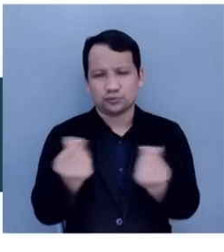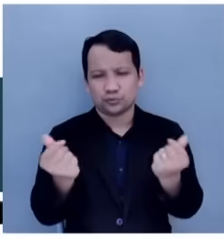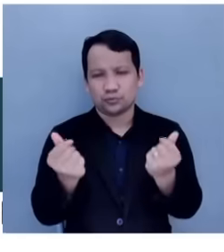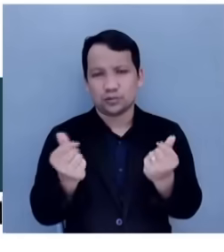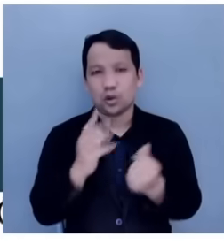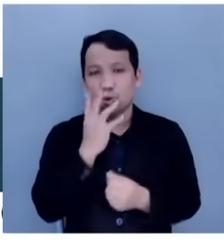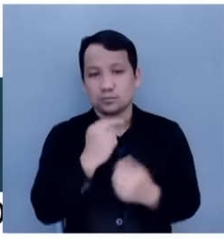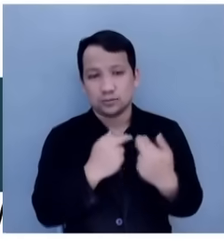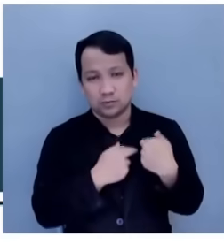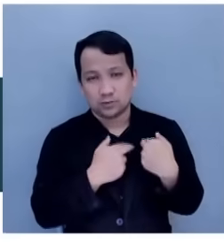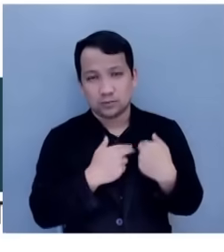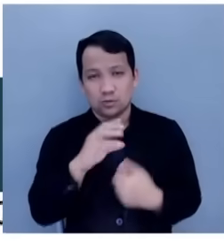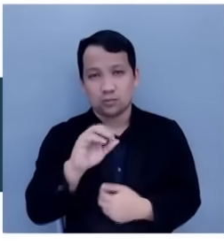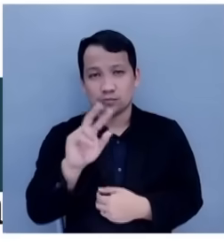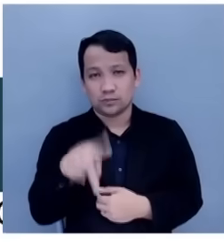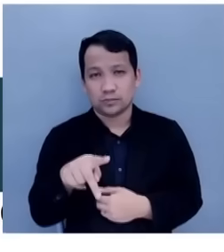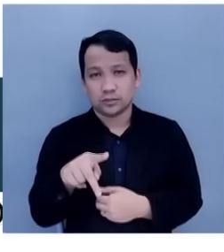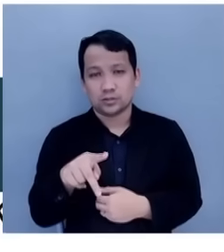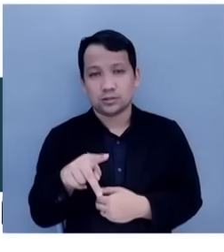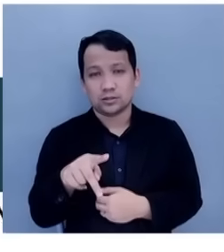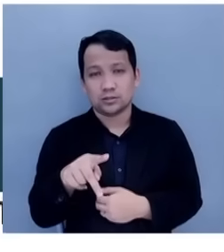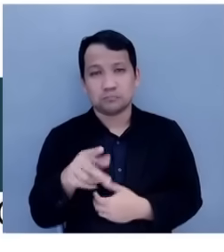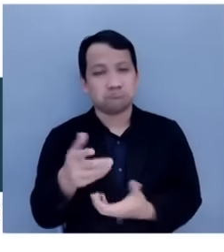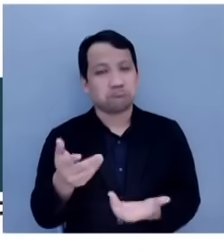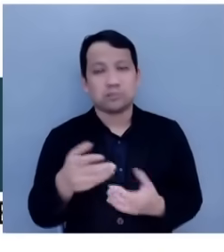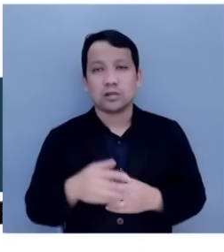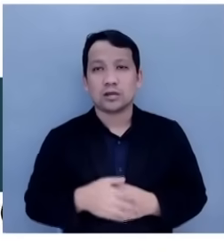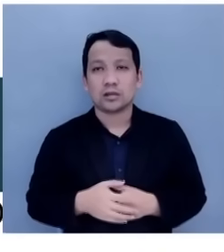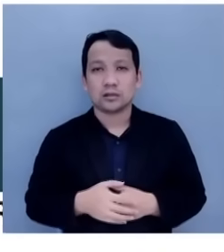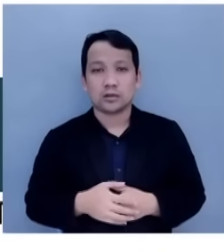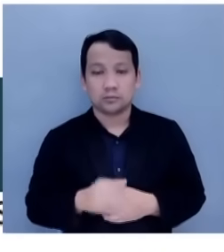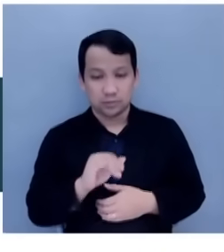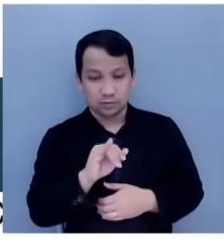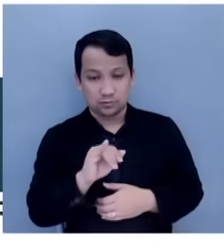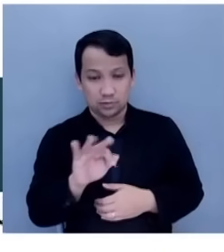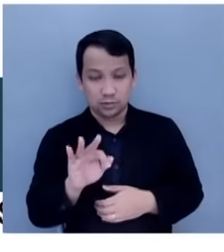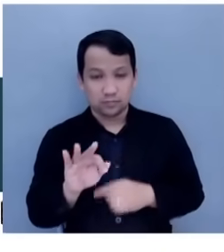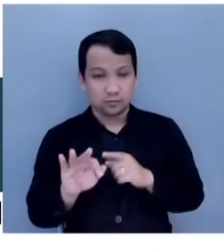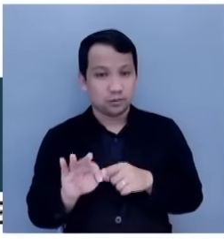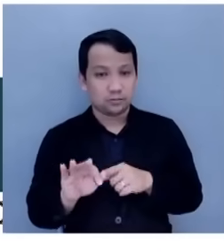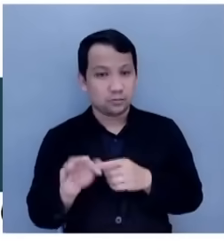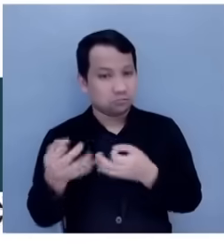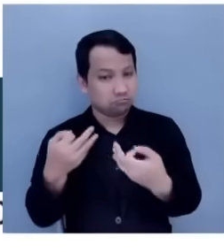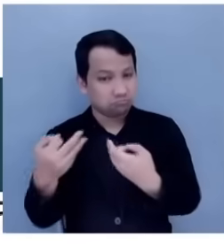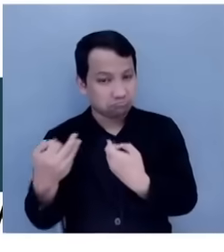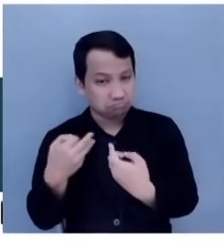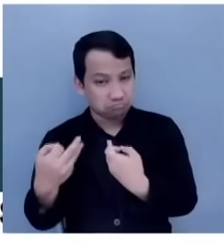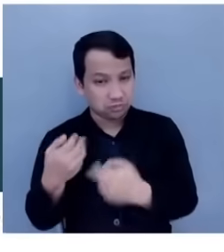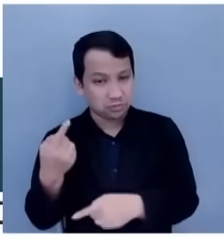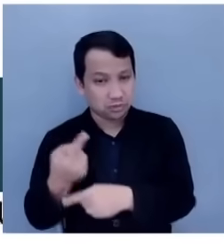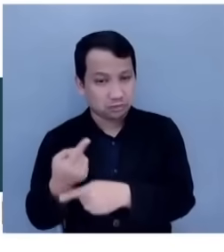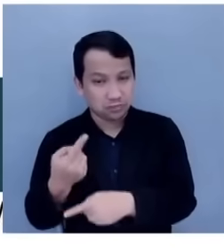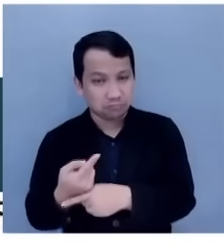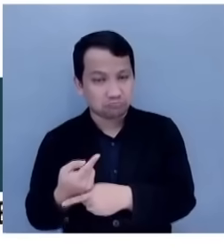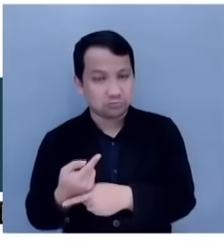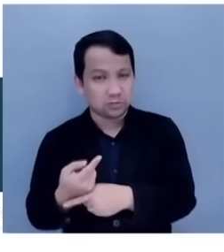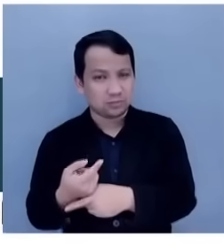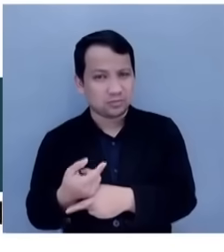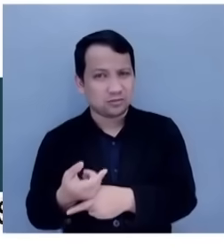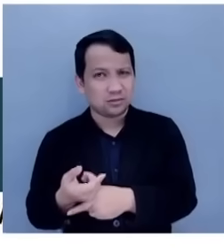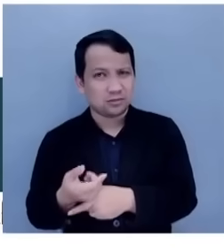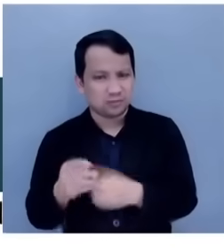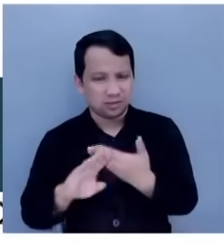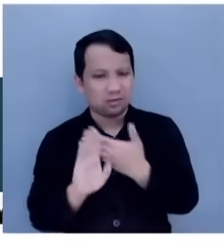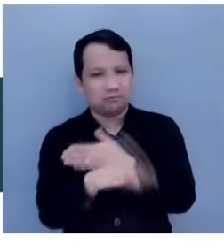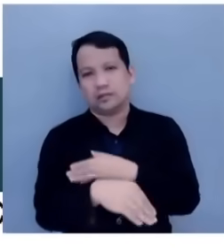accountability from the Office of the Vice President? Well, kung hindi naman po ito mapapaliwanag ng maayos, ay mas mabuti siguro ibalik